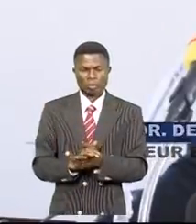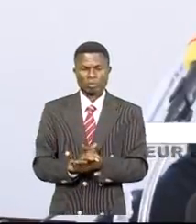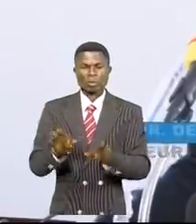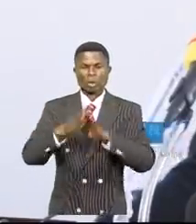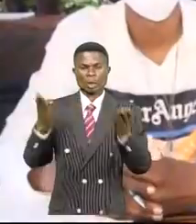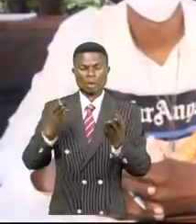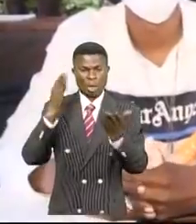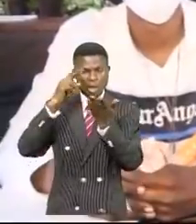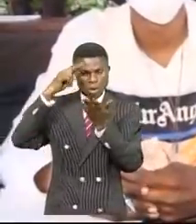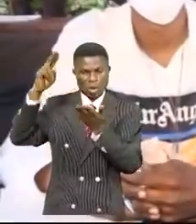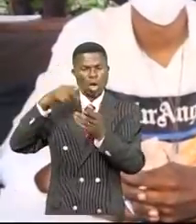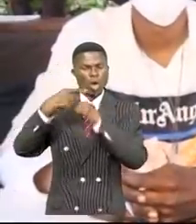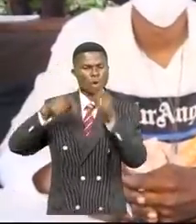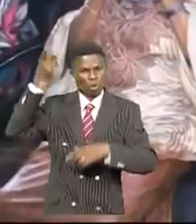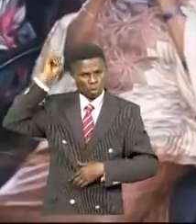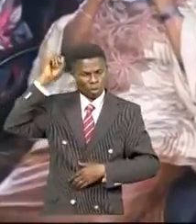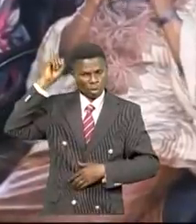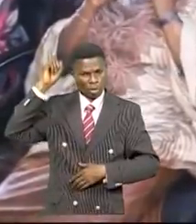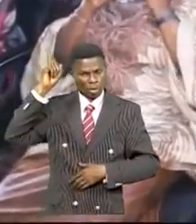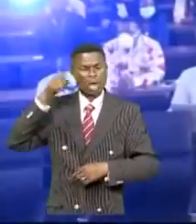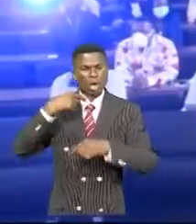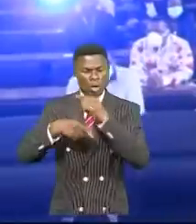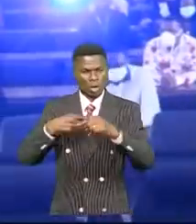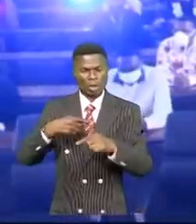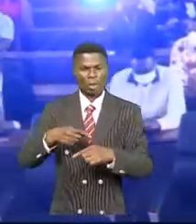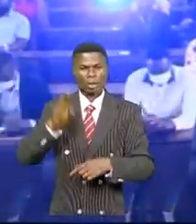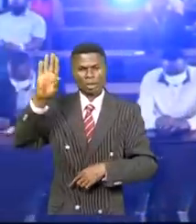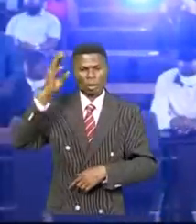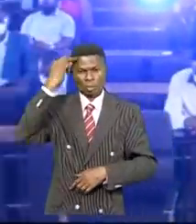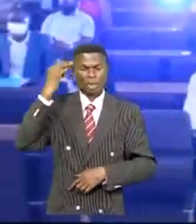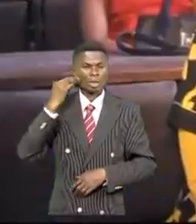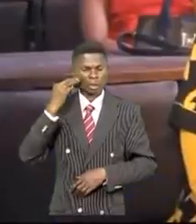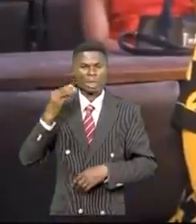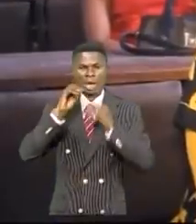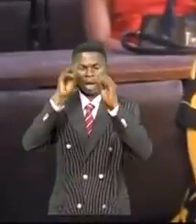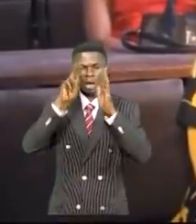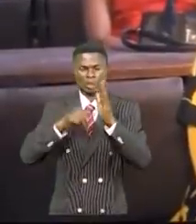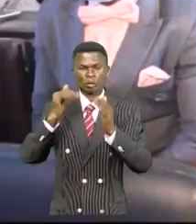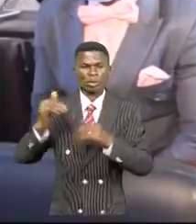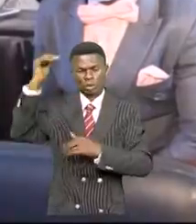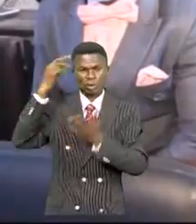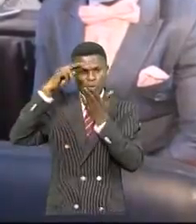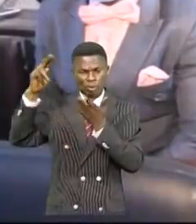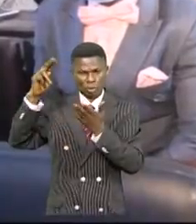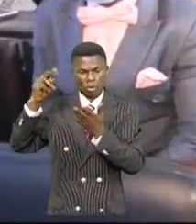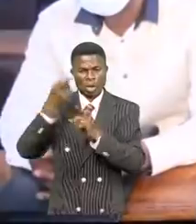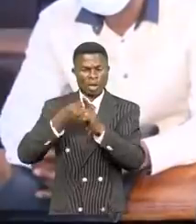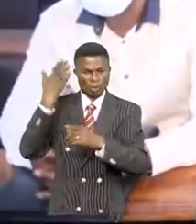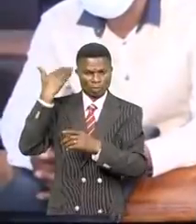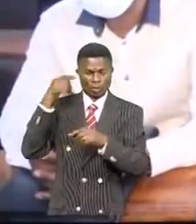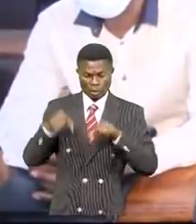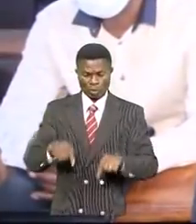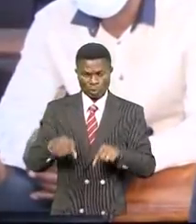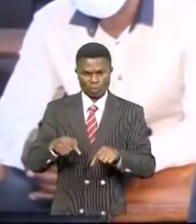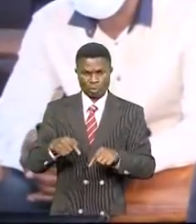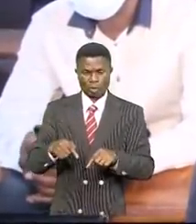La rentrée académique ayant déjà été ouverte et lancée par son Excellence le ministre de l'enseignement supérieur universitaire il y a quelques mois. Et ici donc, nous